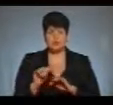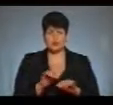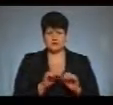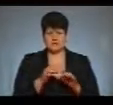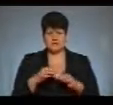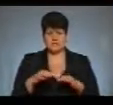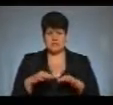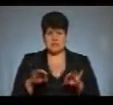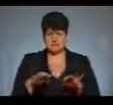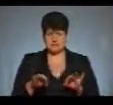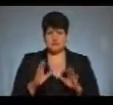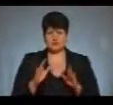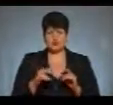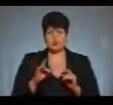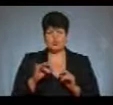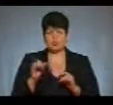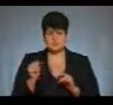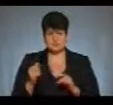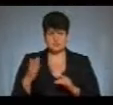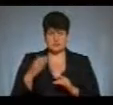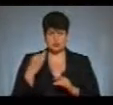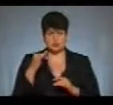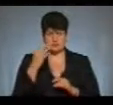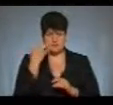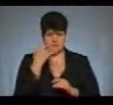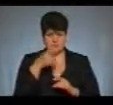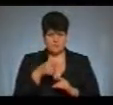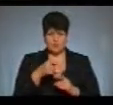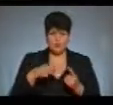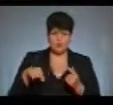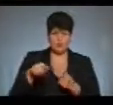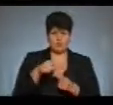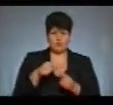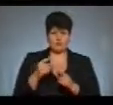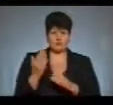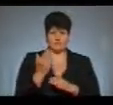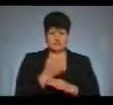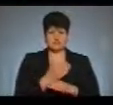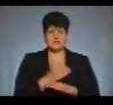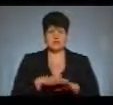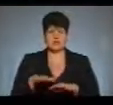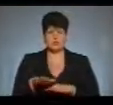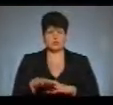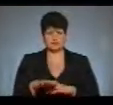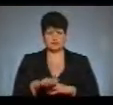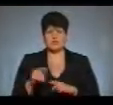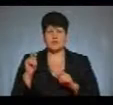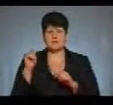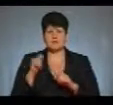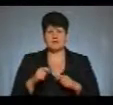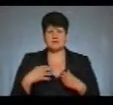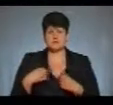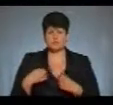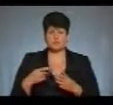Вони будуть бігти по Руській сюди до мене, на Йосипа Сліпого, і там по кругу вертатися на площу. Приїхав зі Львова до